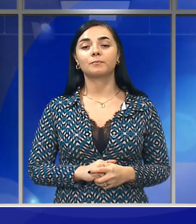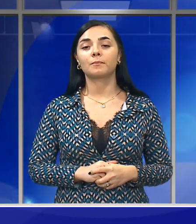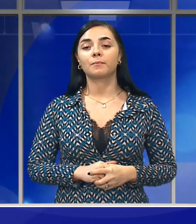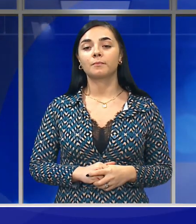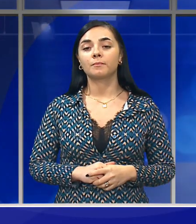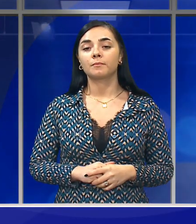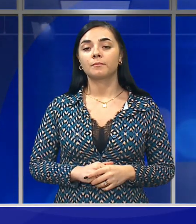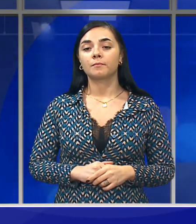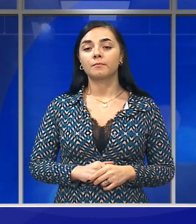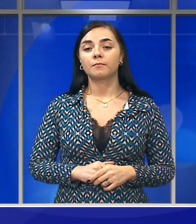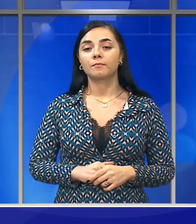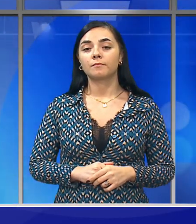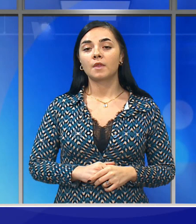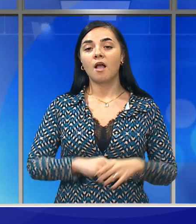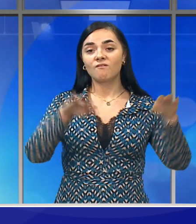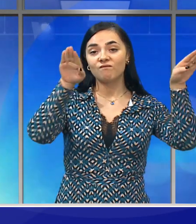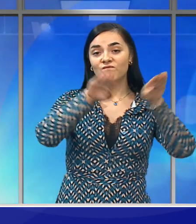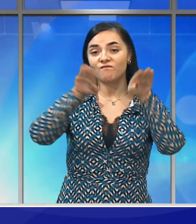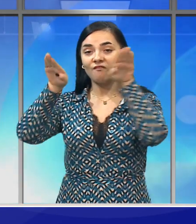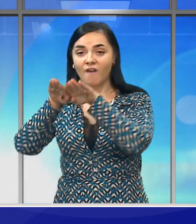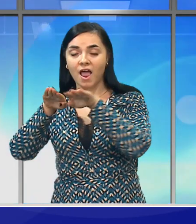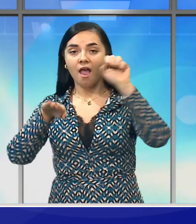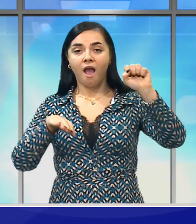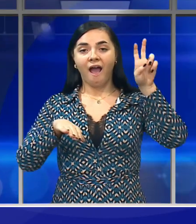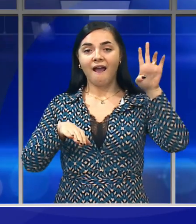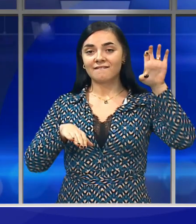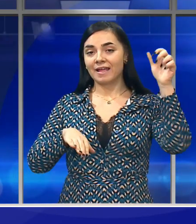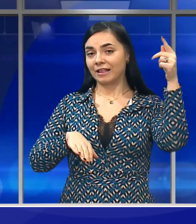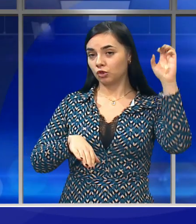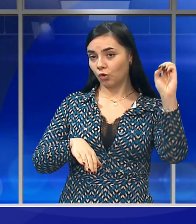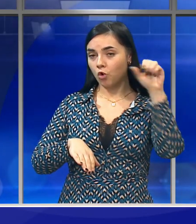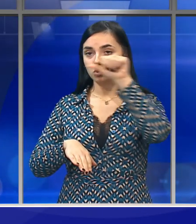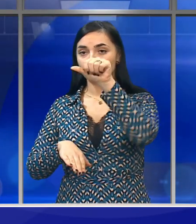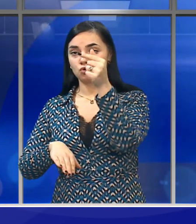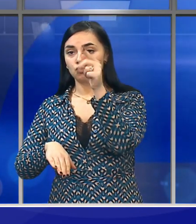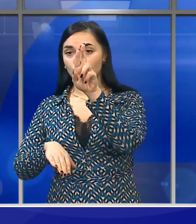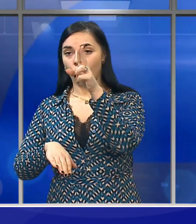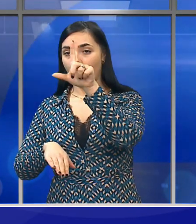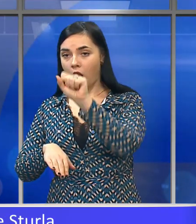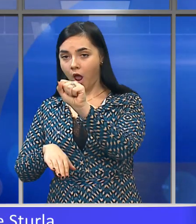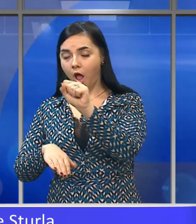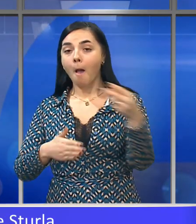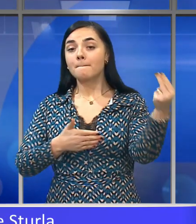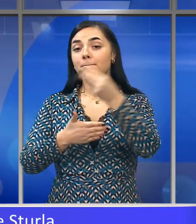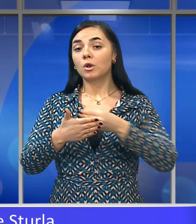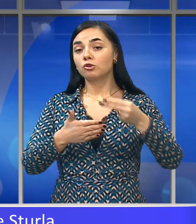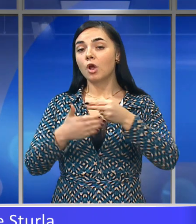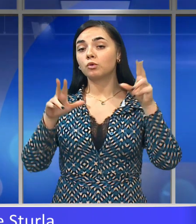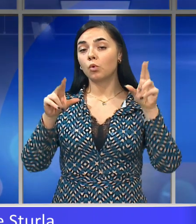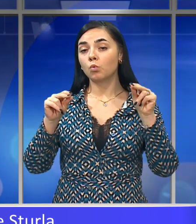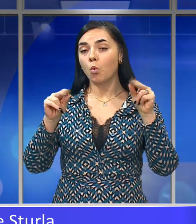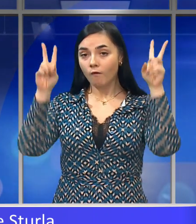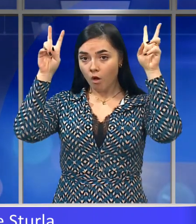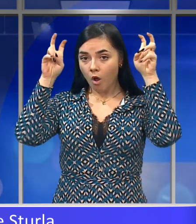ribasso in Val D'Aveto e in Valle Sturla verrà realizzato il progetto